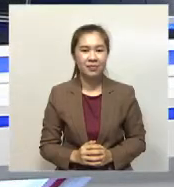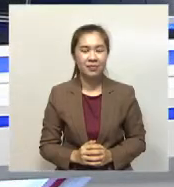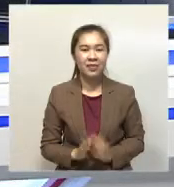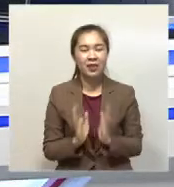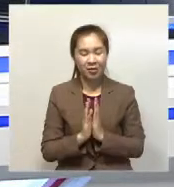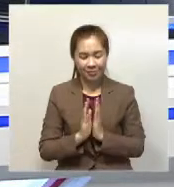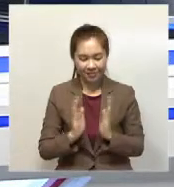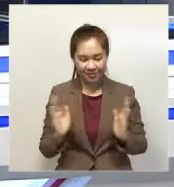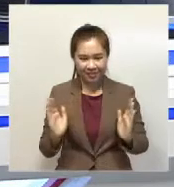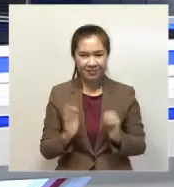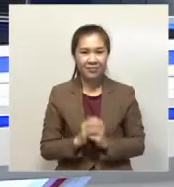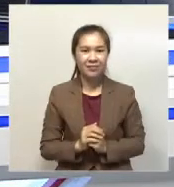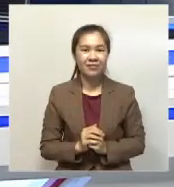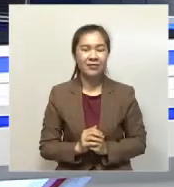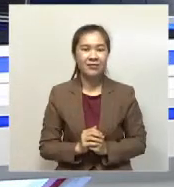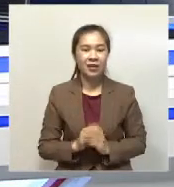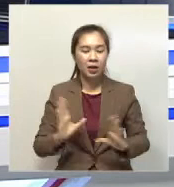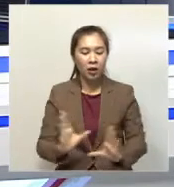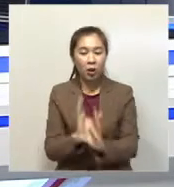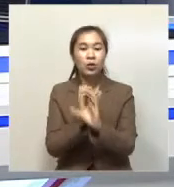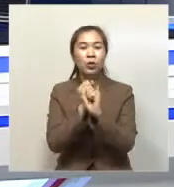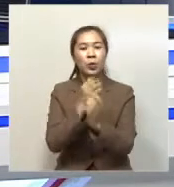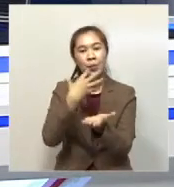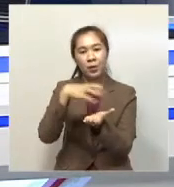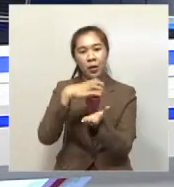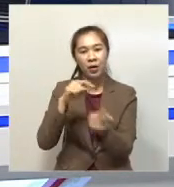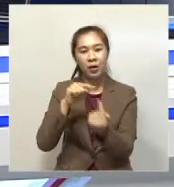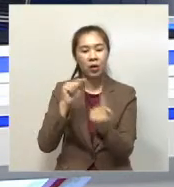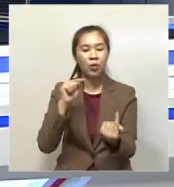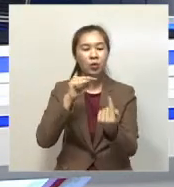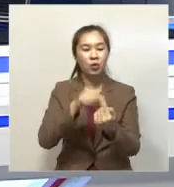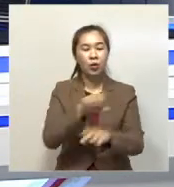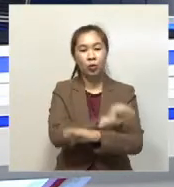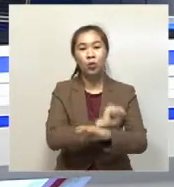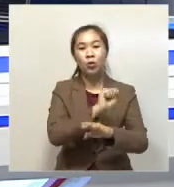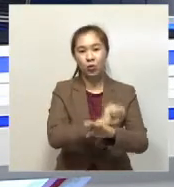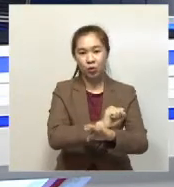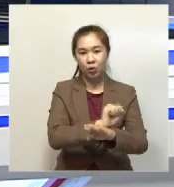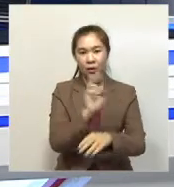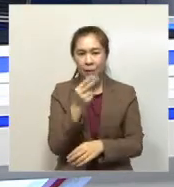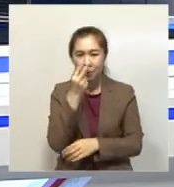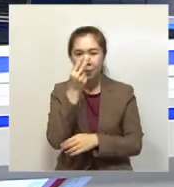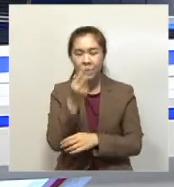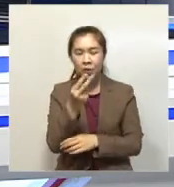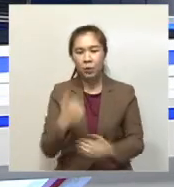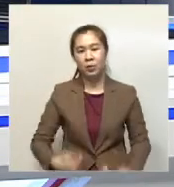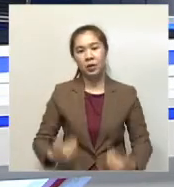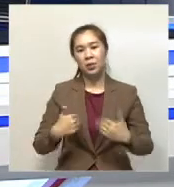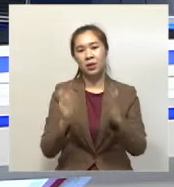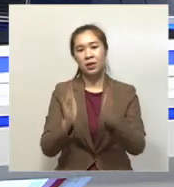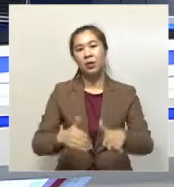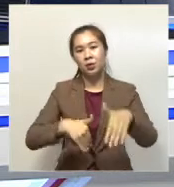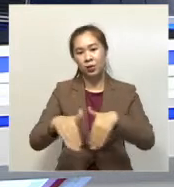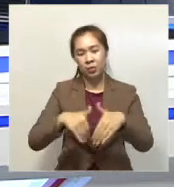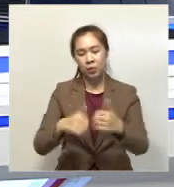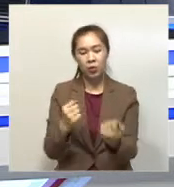ขอบคุณนะคะคุณโสรดาก็เป็นบรรยากาศสรุปมาให้เห็นตั้งแต่ลงพื้นที่ไปที่สวนลุมเลยนะคะไปดูไปวิถีชีวิตของประชาช